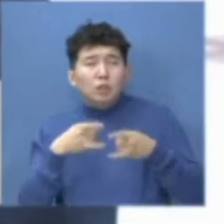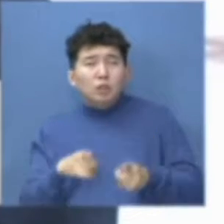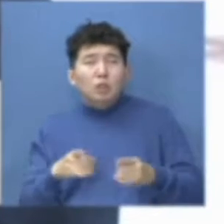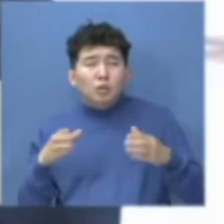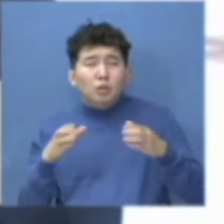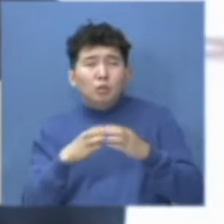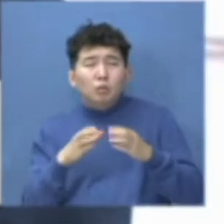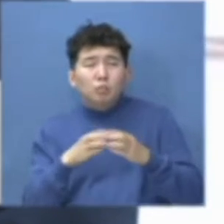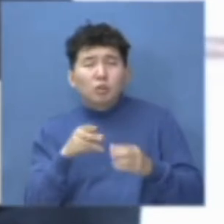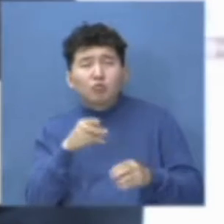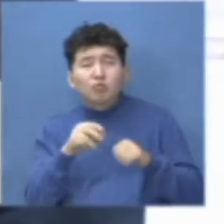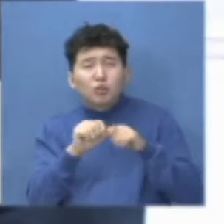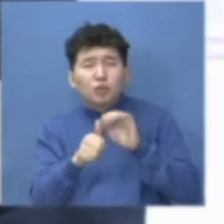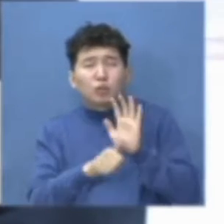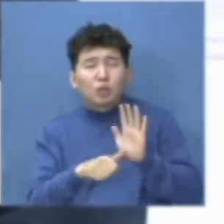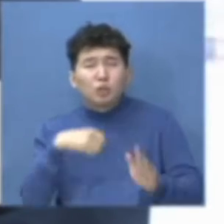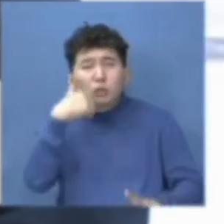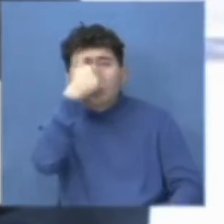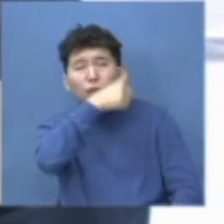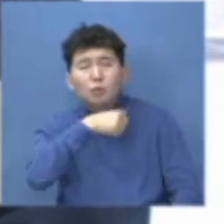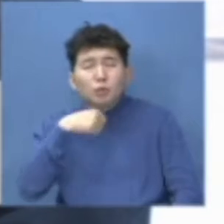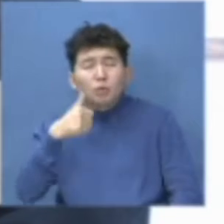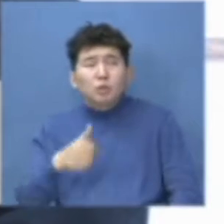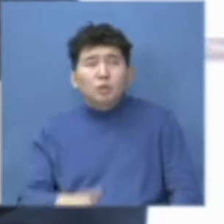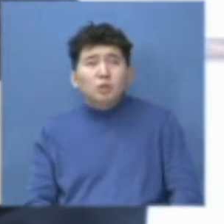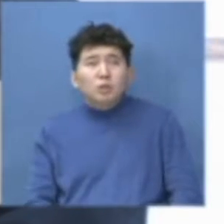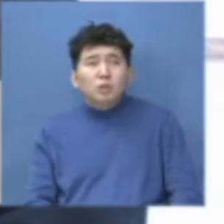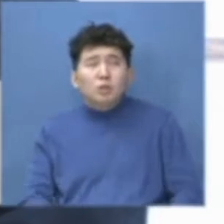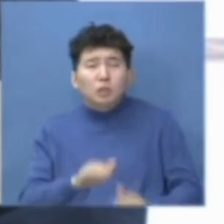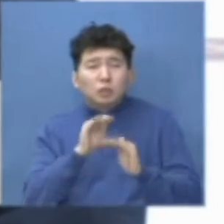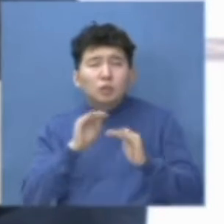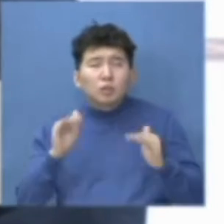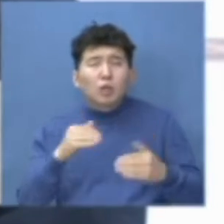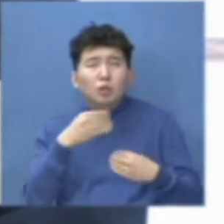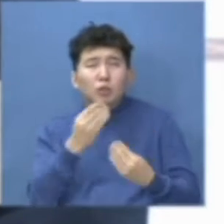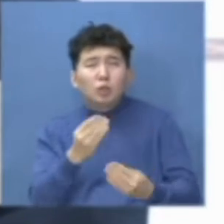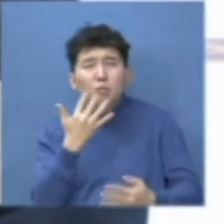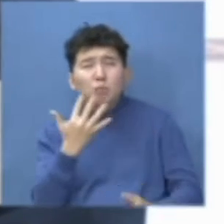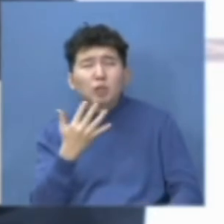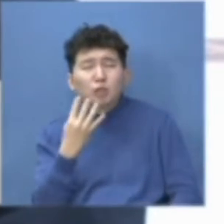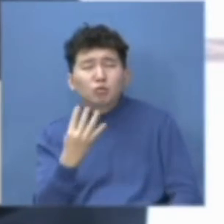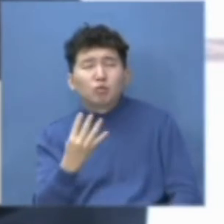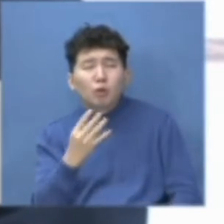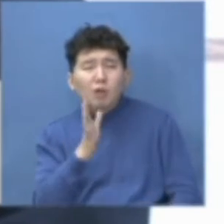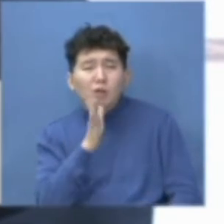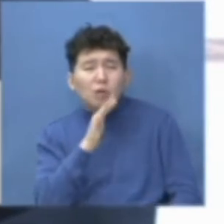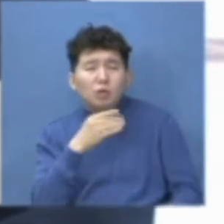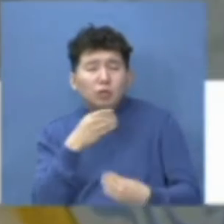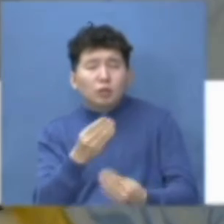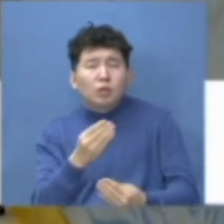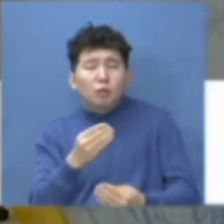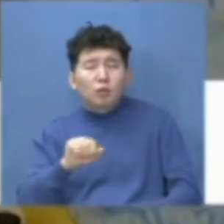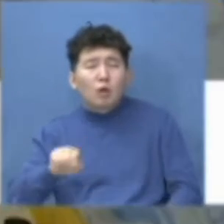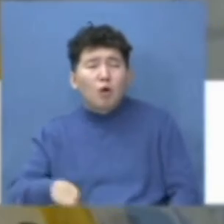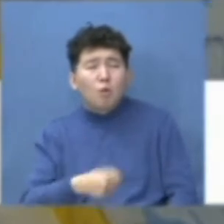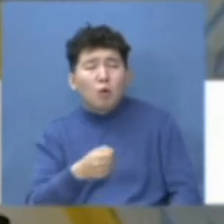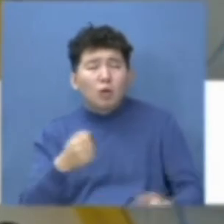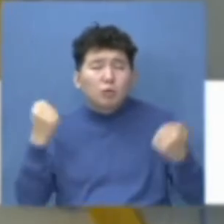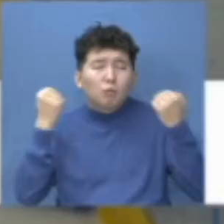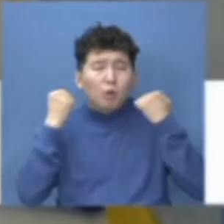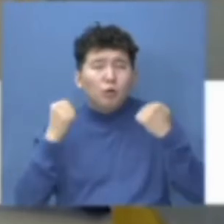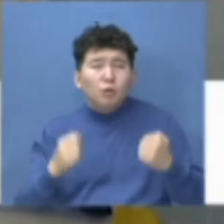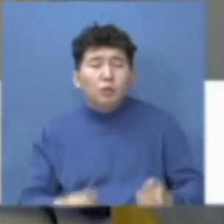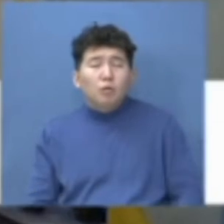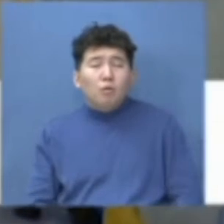набора 2016 года рождения. То есть детей отдают и с 5, и с 6, и с 4 лет. Ну, есть такие